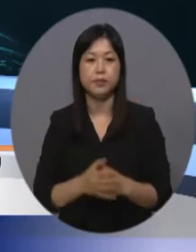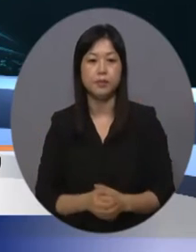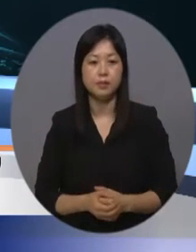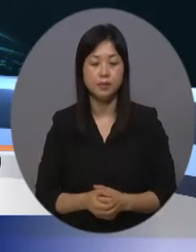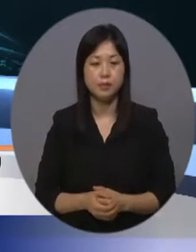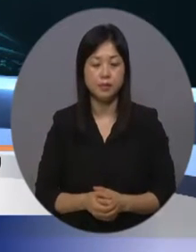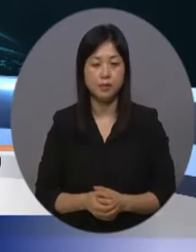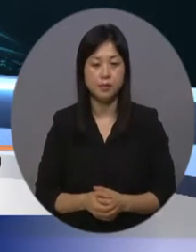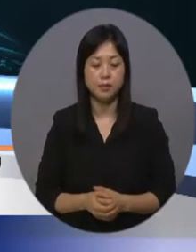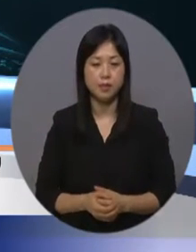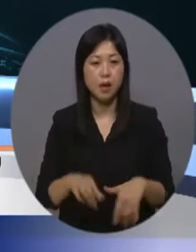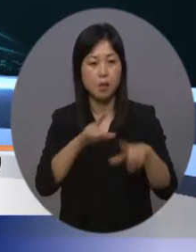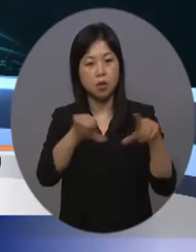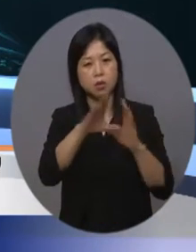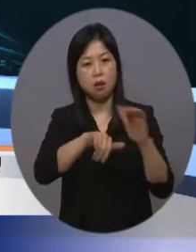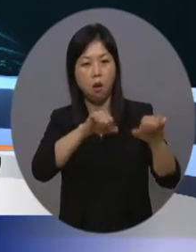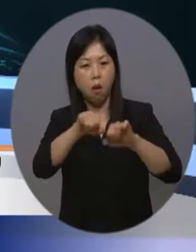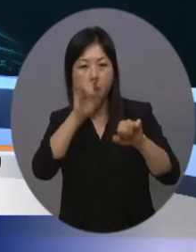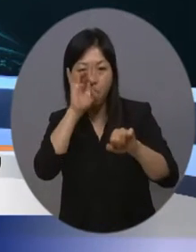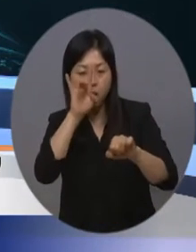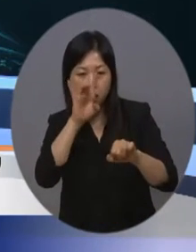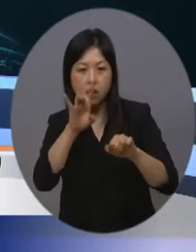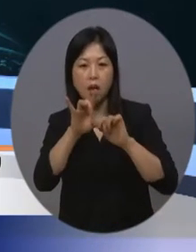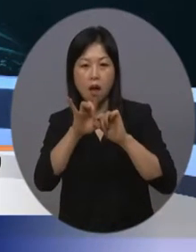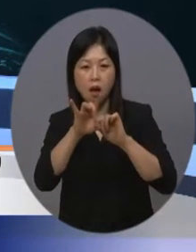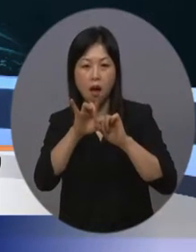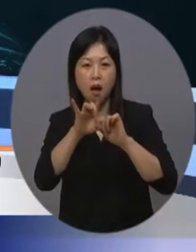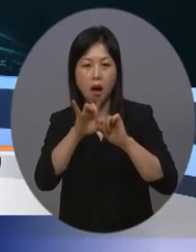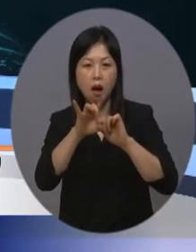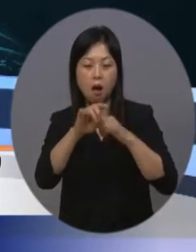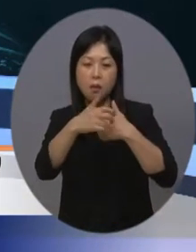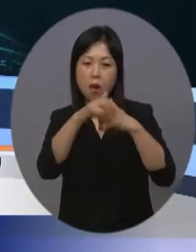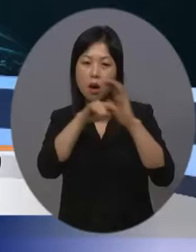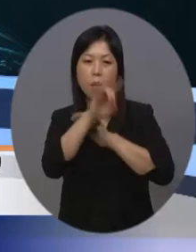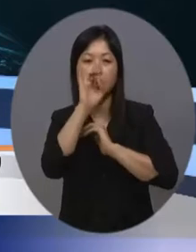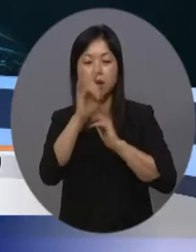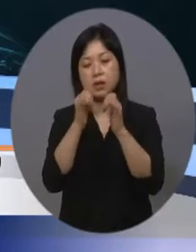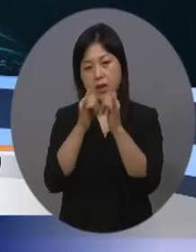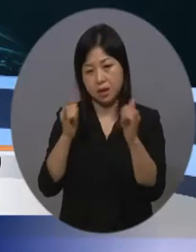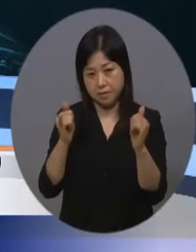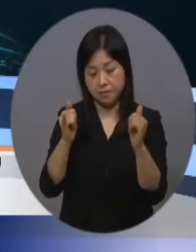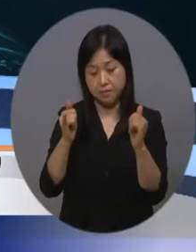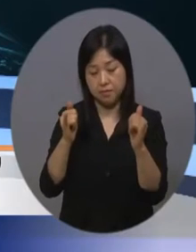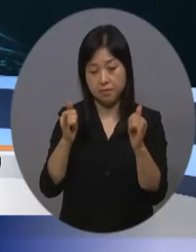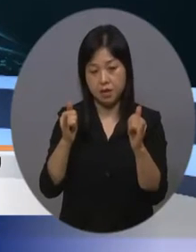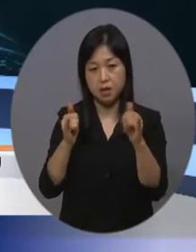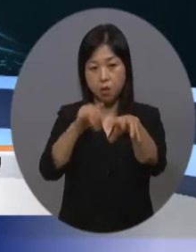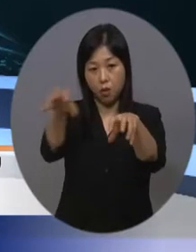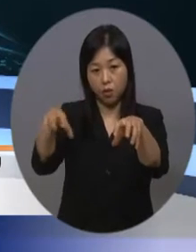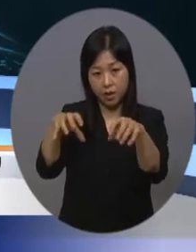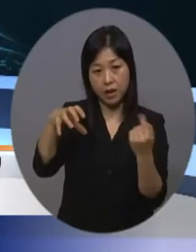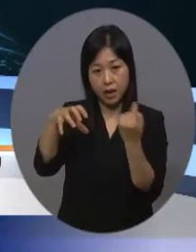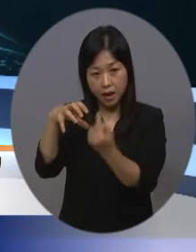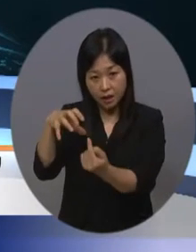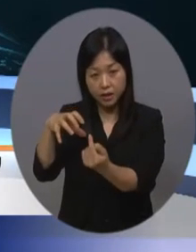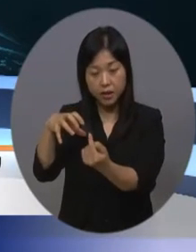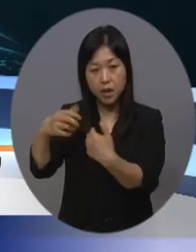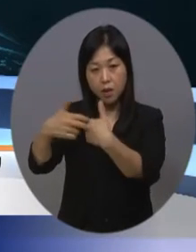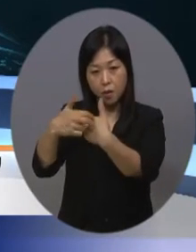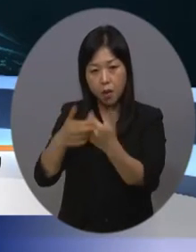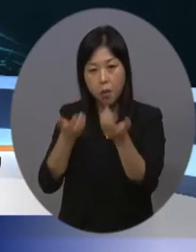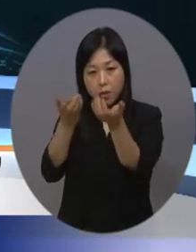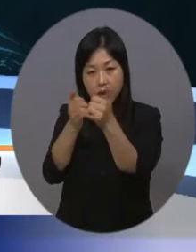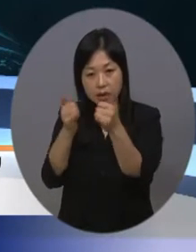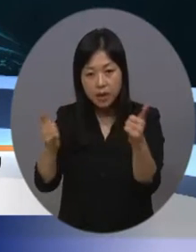평소 거동이 불편해 병원에 가지 못하는 노인들을 위해 소외된 지역까지 직접 찾아가는 의료 봉사자들의